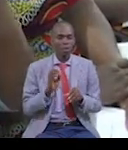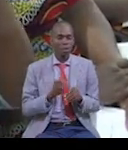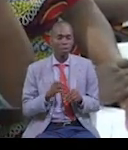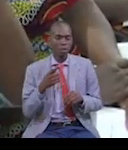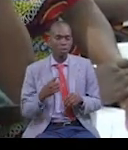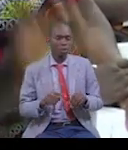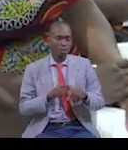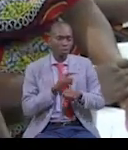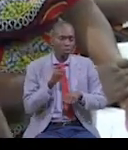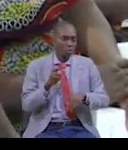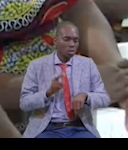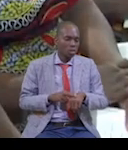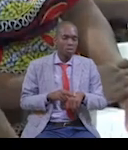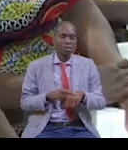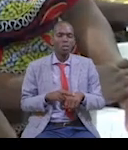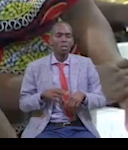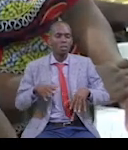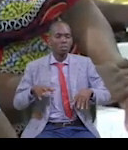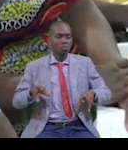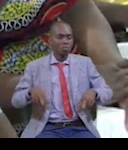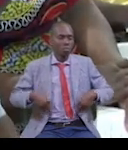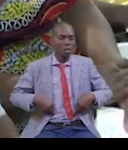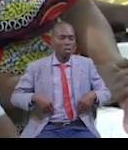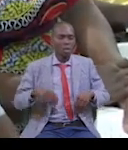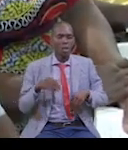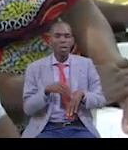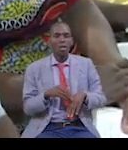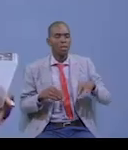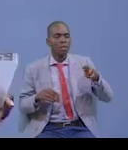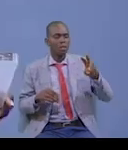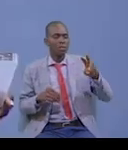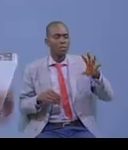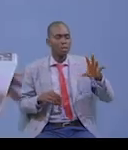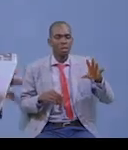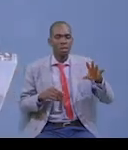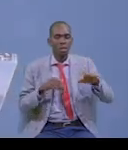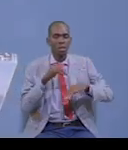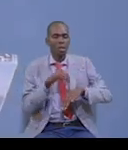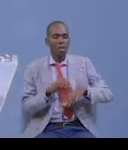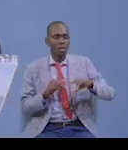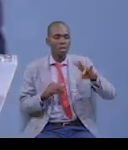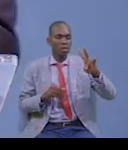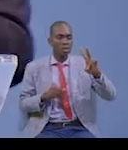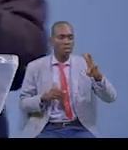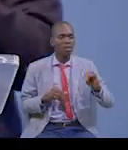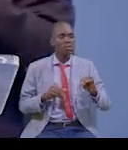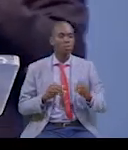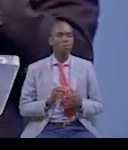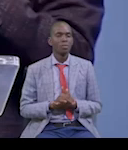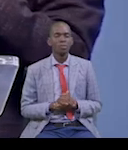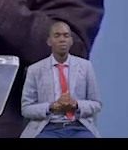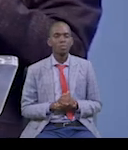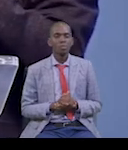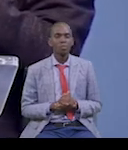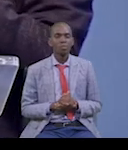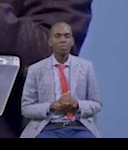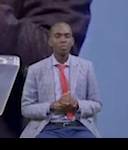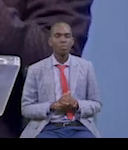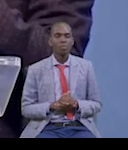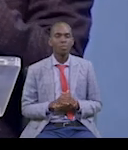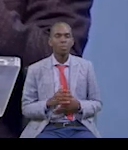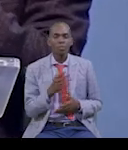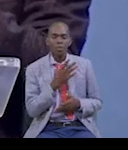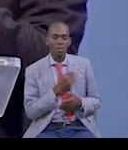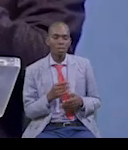retire at 65, at 70. మన దేశంలో ఉన్నవారు 65 70 సంవత్సరాలకి పదవి విరమణ చేయాలి. And they